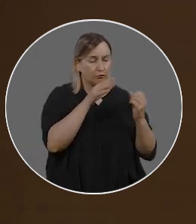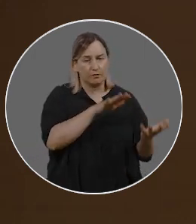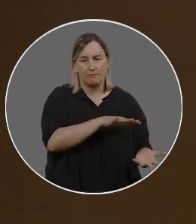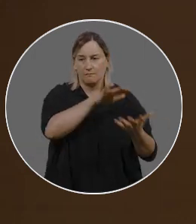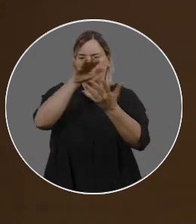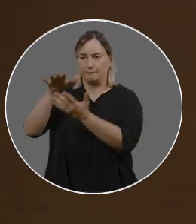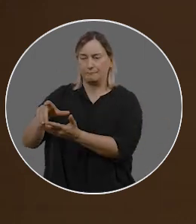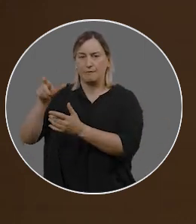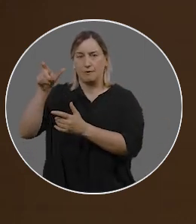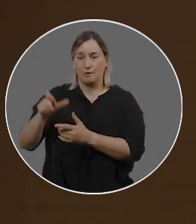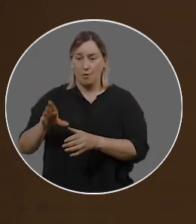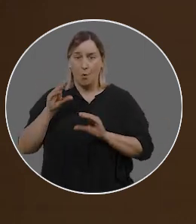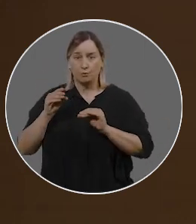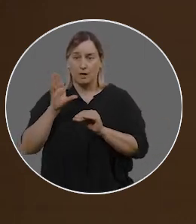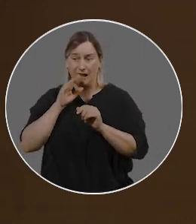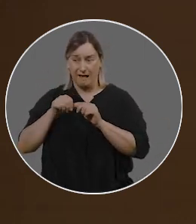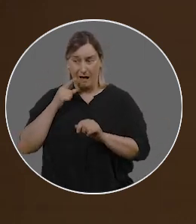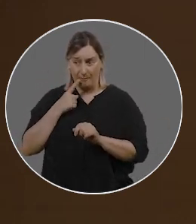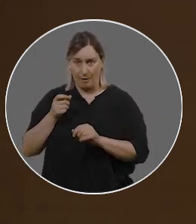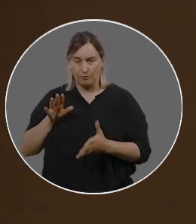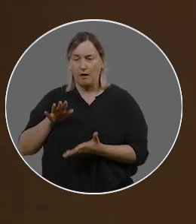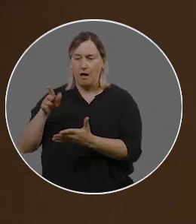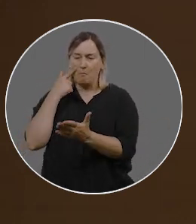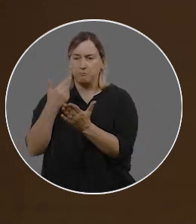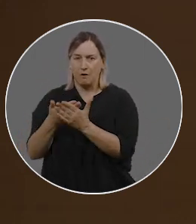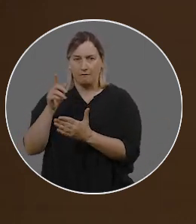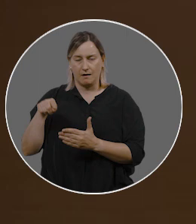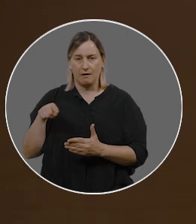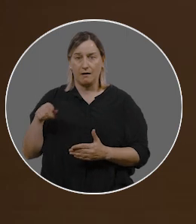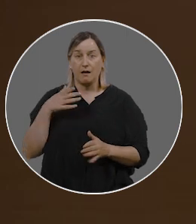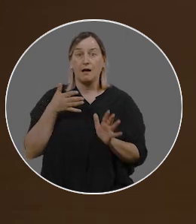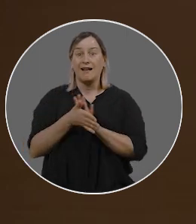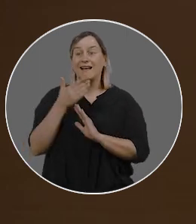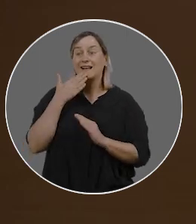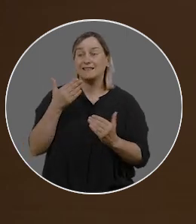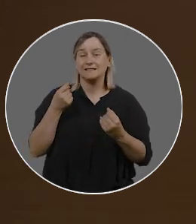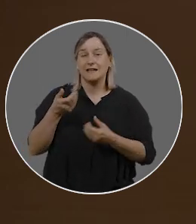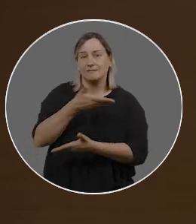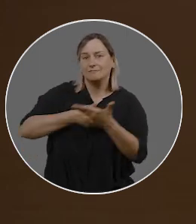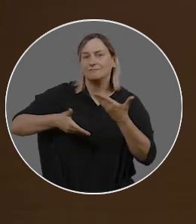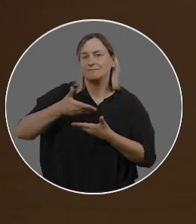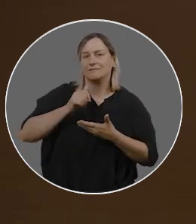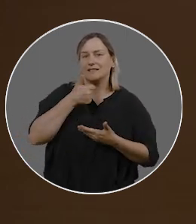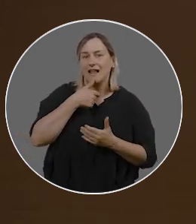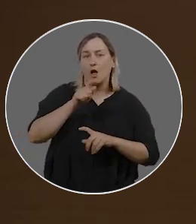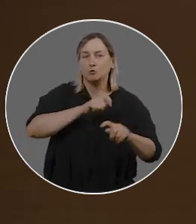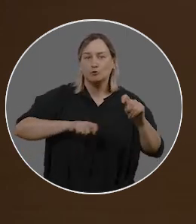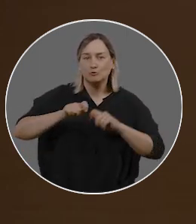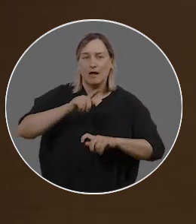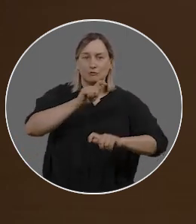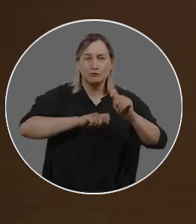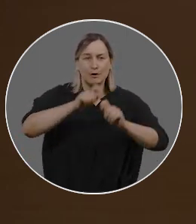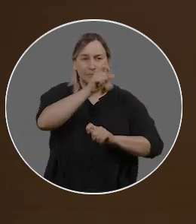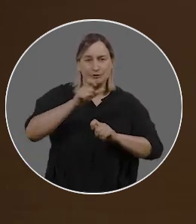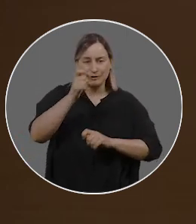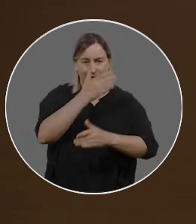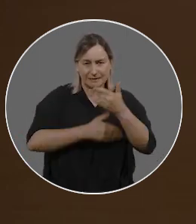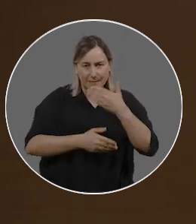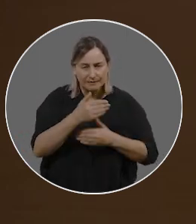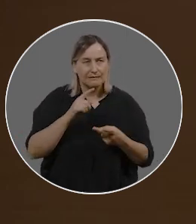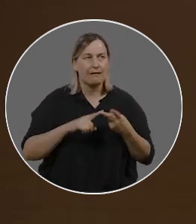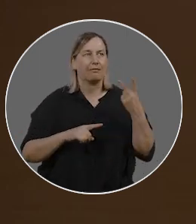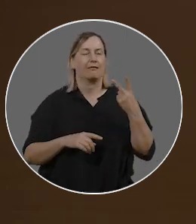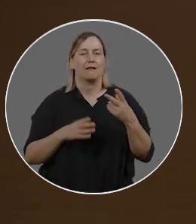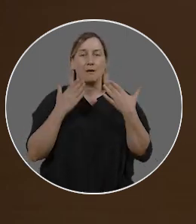aquests usuaris. Llavors, això només és possible perquè tenim col·laboració amb associacions de persones amb discapacitat.